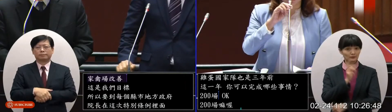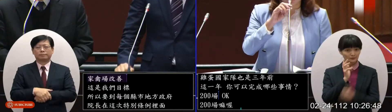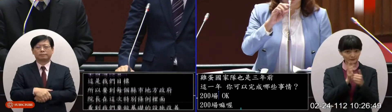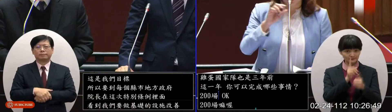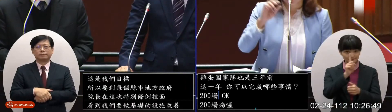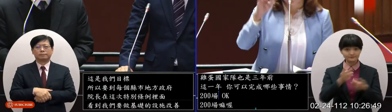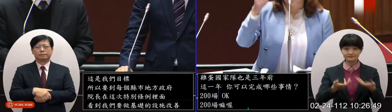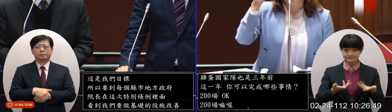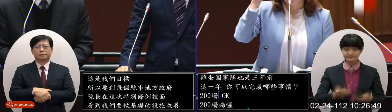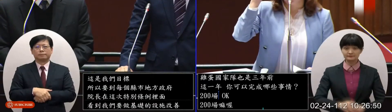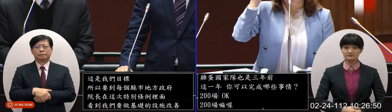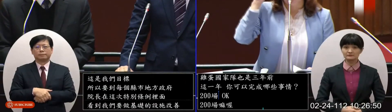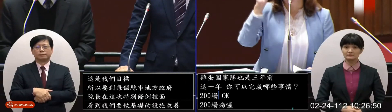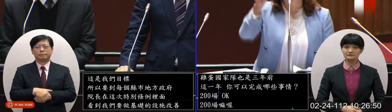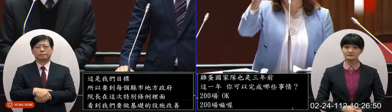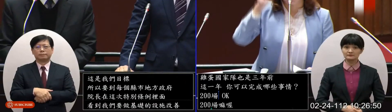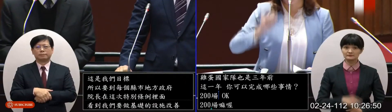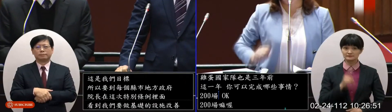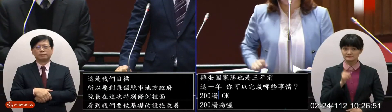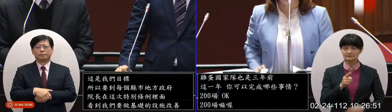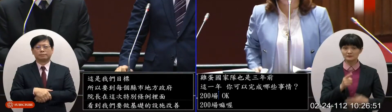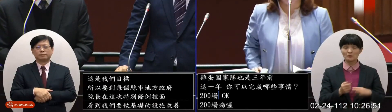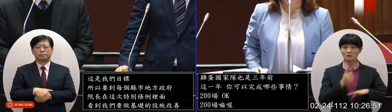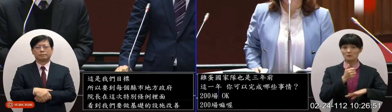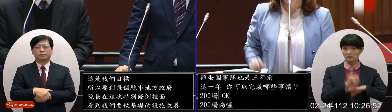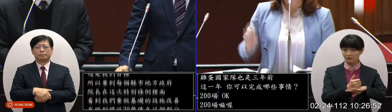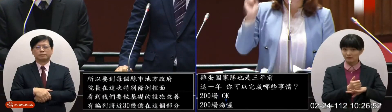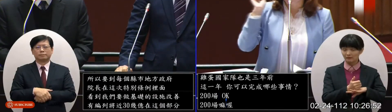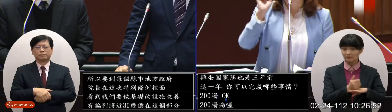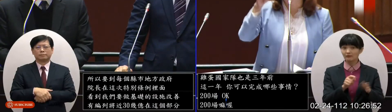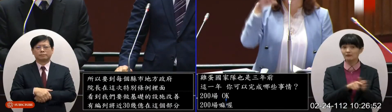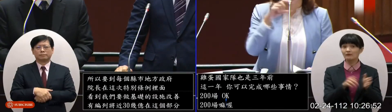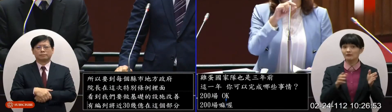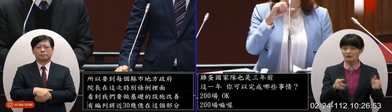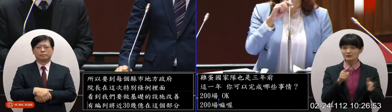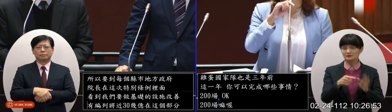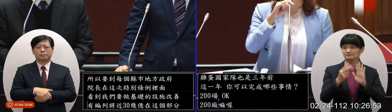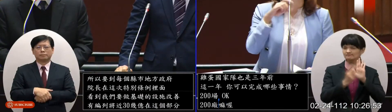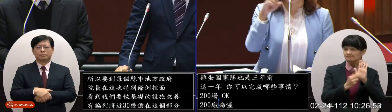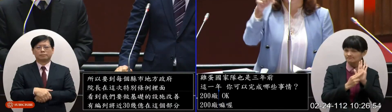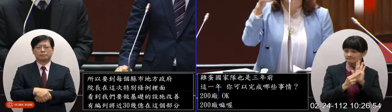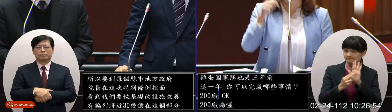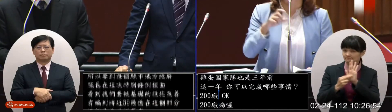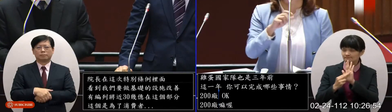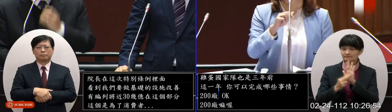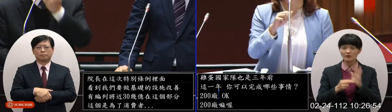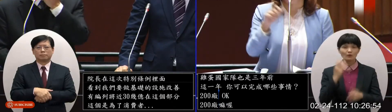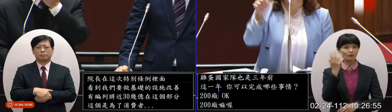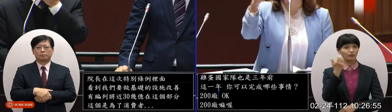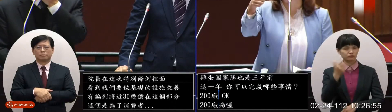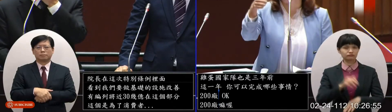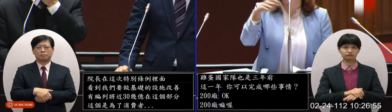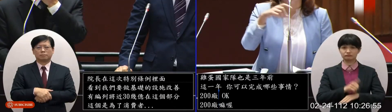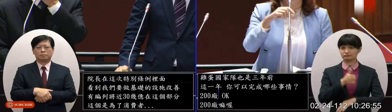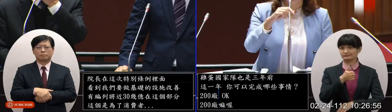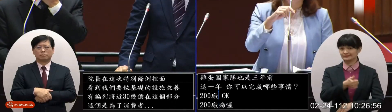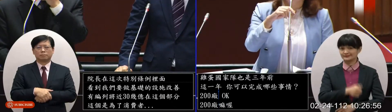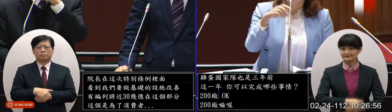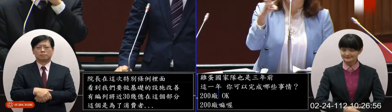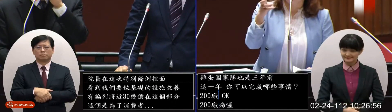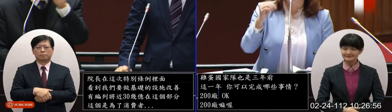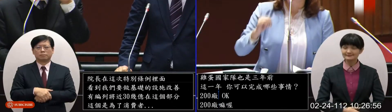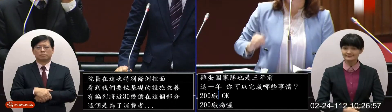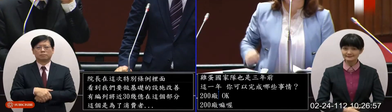事情啊，哈，你以前来租礼拜的时阵，哈，你得一直改水，一直讲，真老讲啦，哈，直接机的啦，